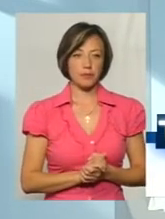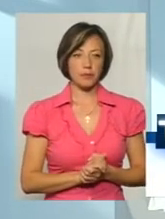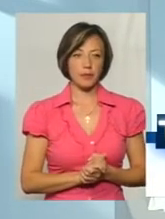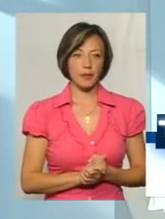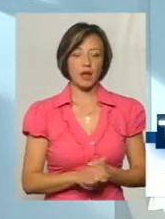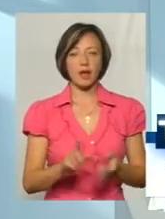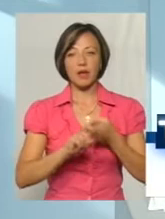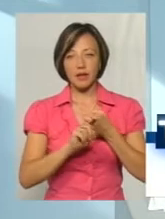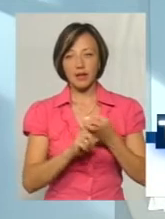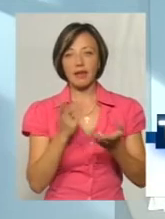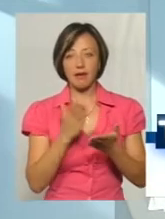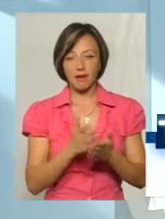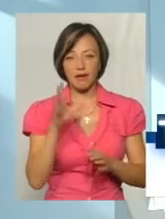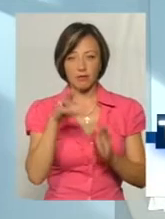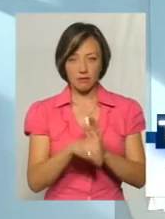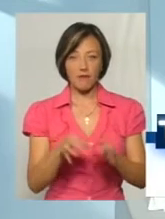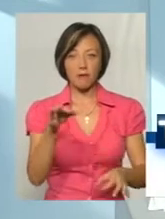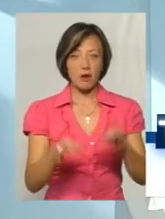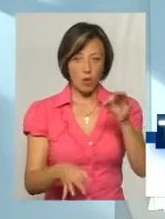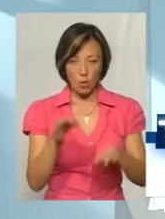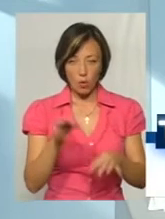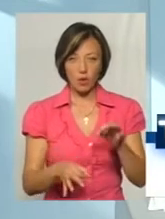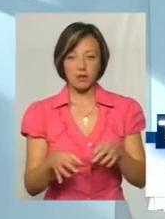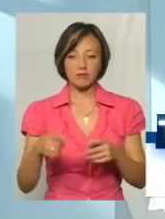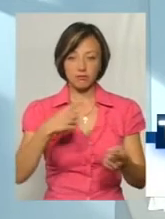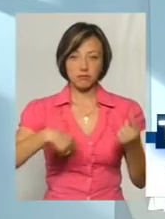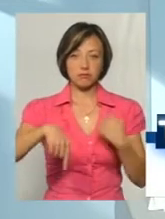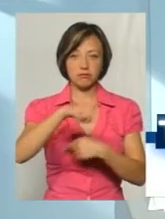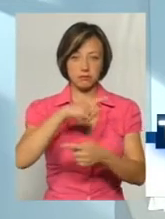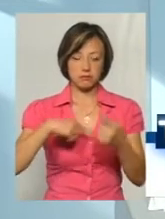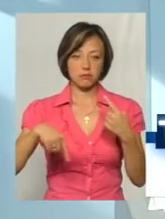Тобто збудник є в природі. Збудник циркулює